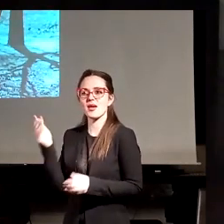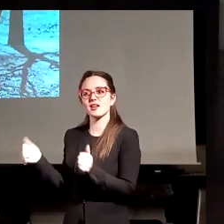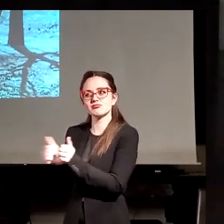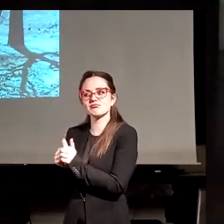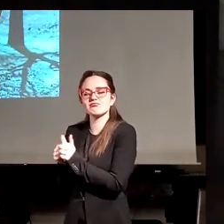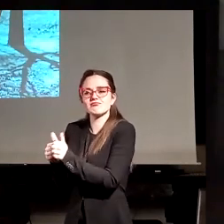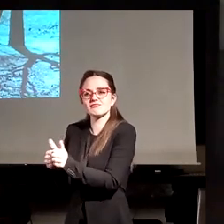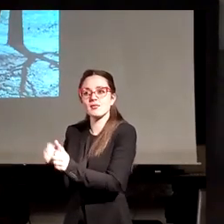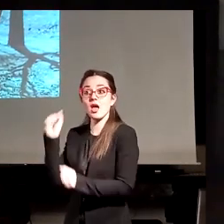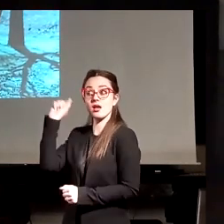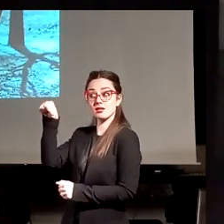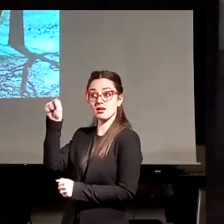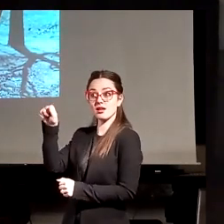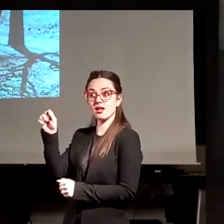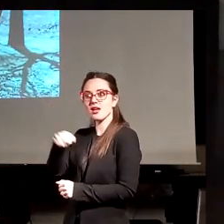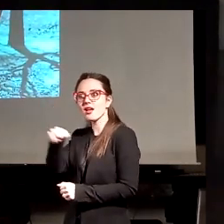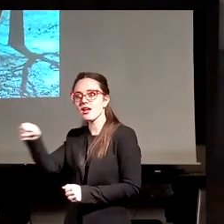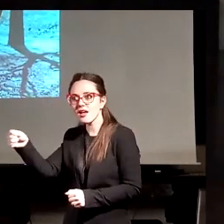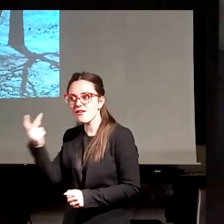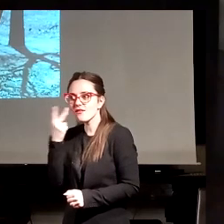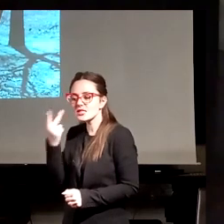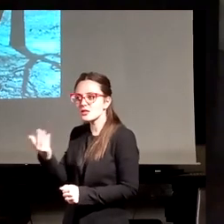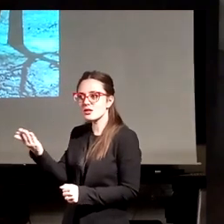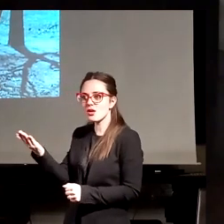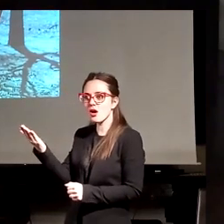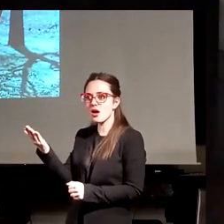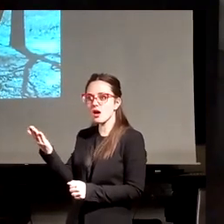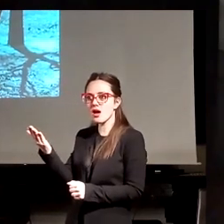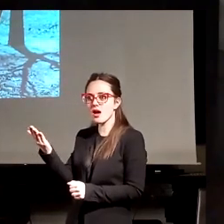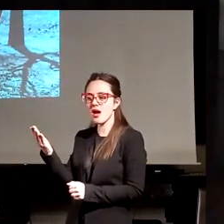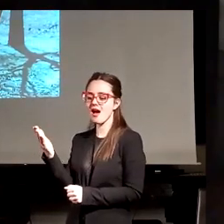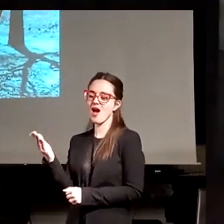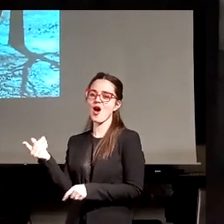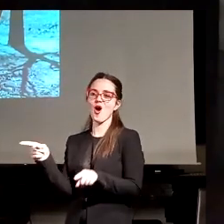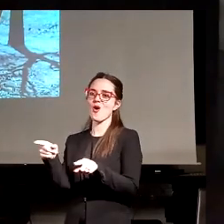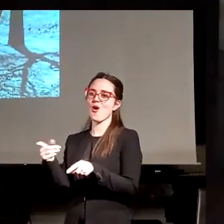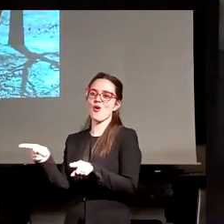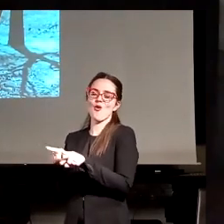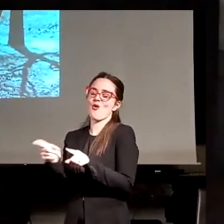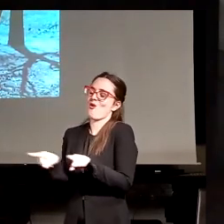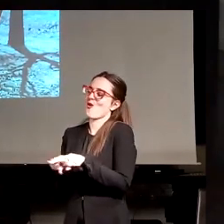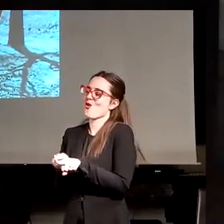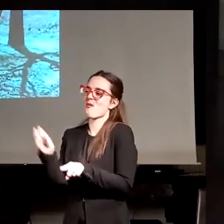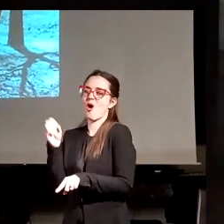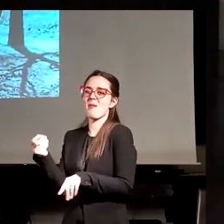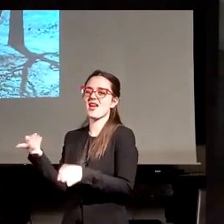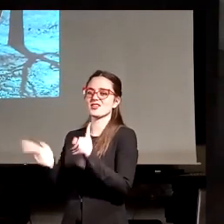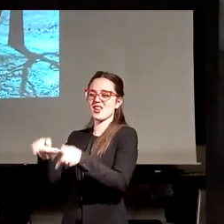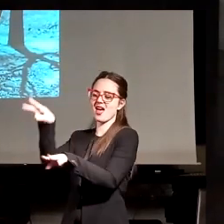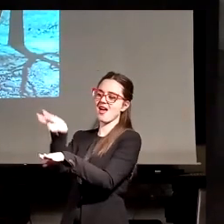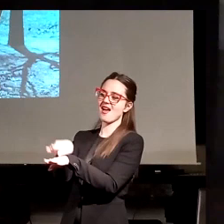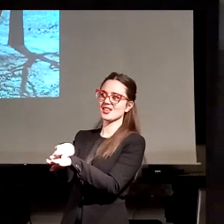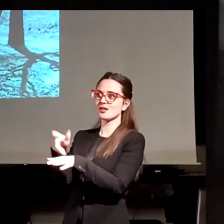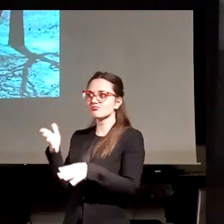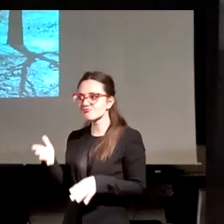aperto la porta e scene andato io ho visto omero seduto sul letto e ha tratto lei ma ricordiamo mi aveva detto